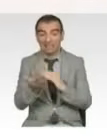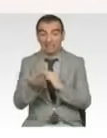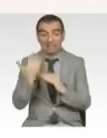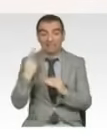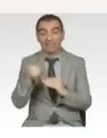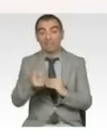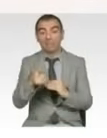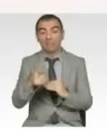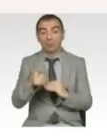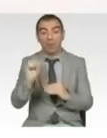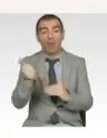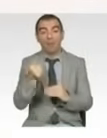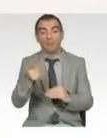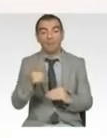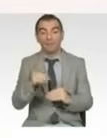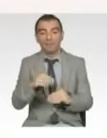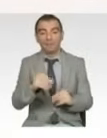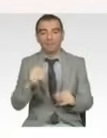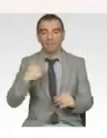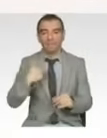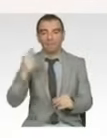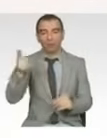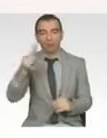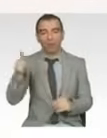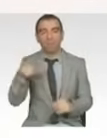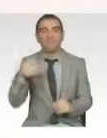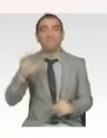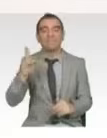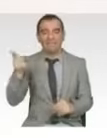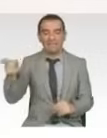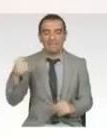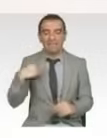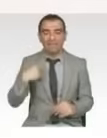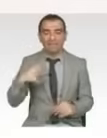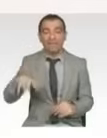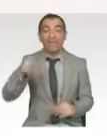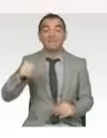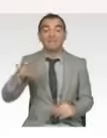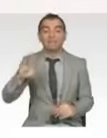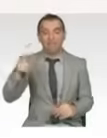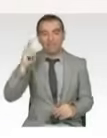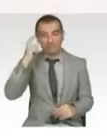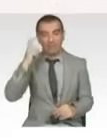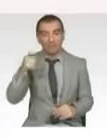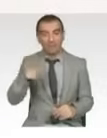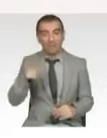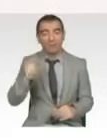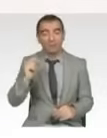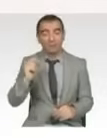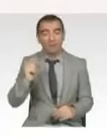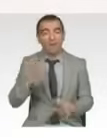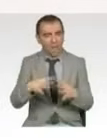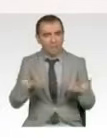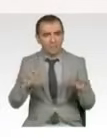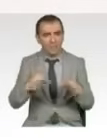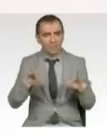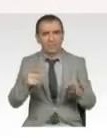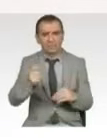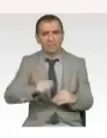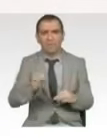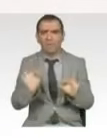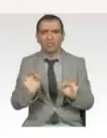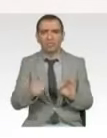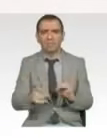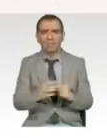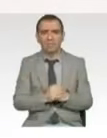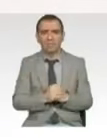kutsal. Orada hala bizim yönetimimizde değil ama o dönemde çok bilimde... Hazır yani onun şeyi. Tabii hazır. Şu anda yapımı başladı.